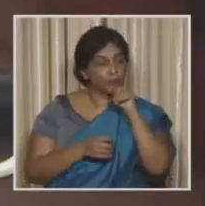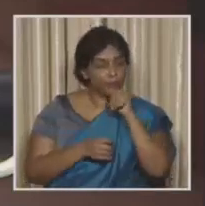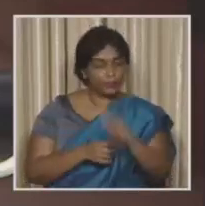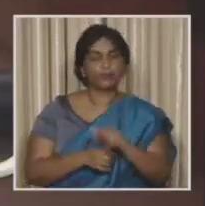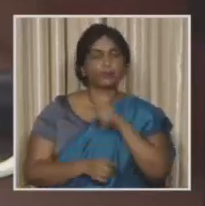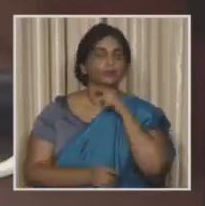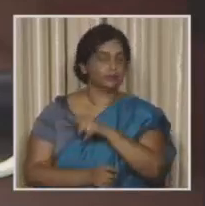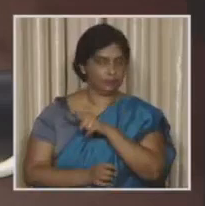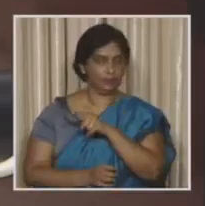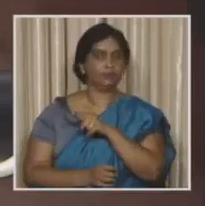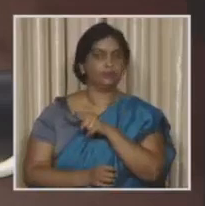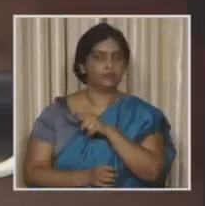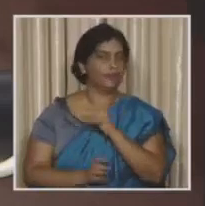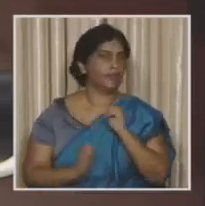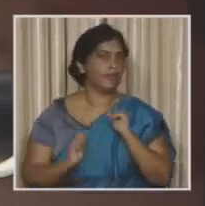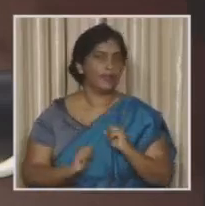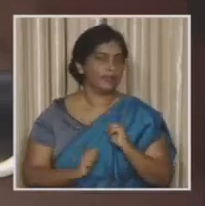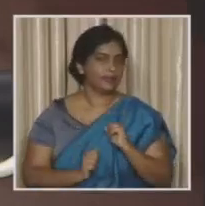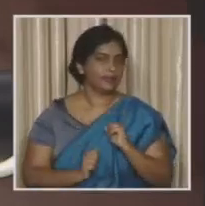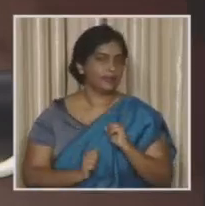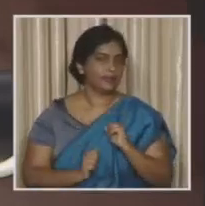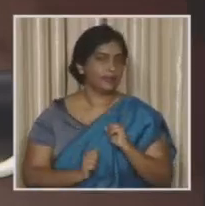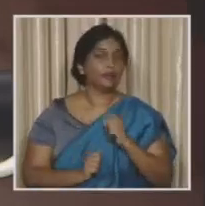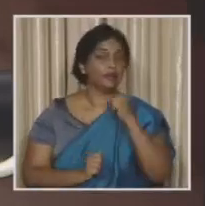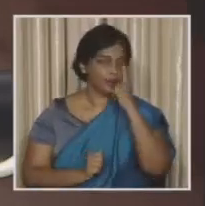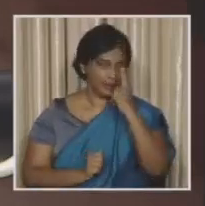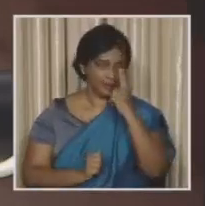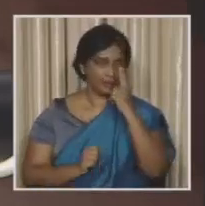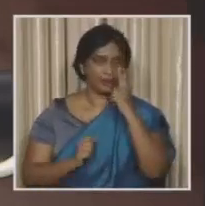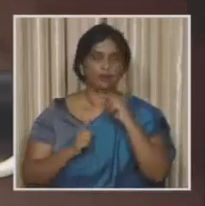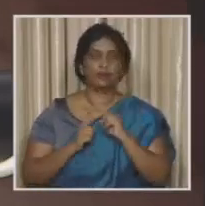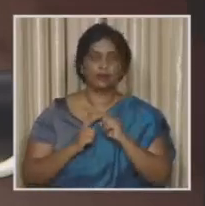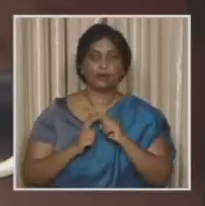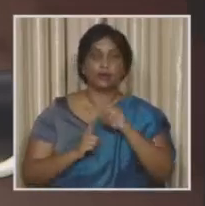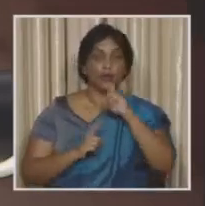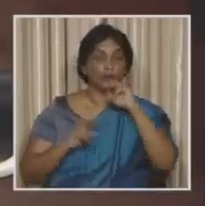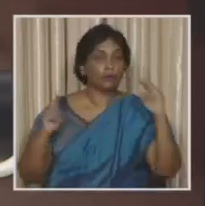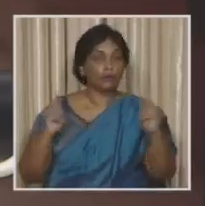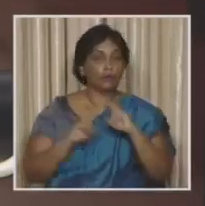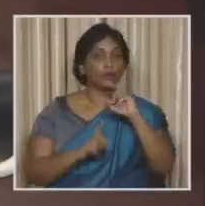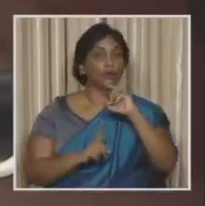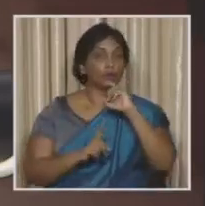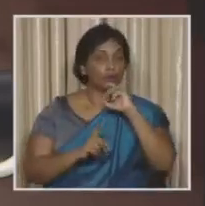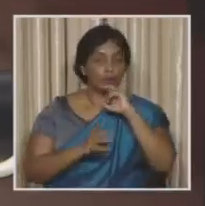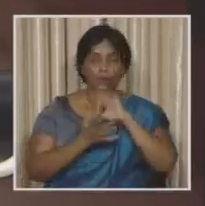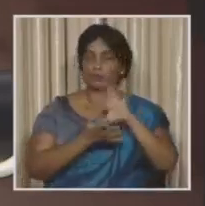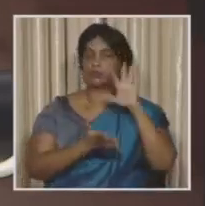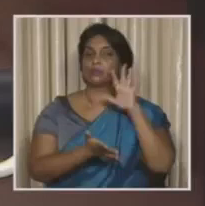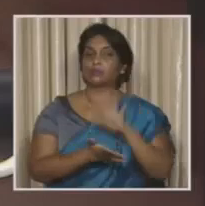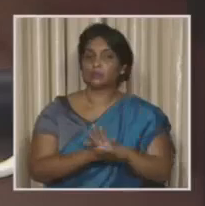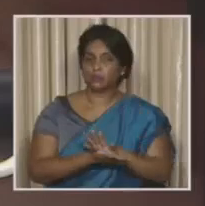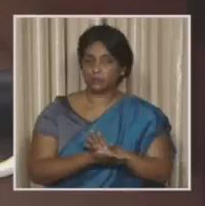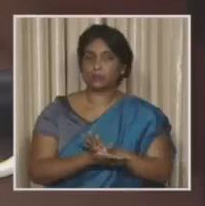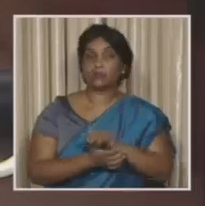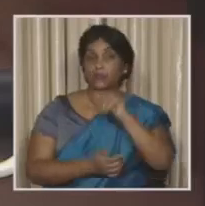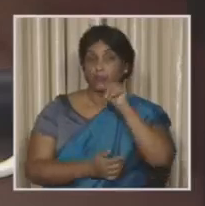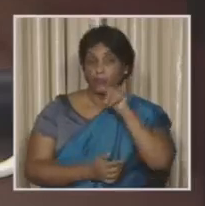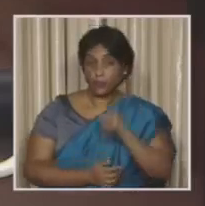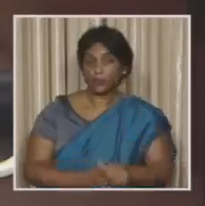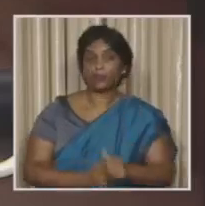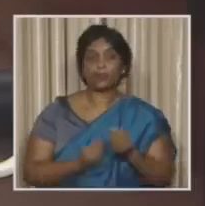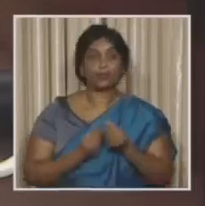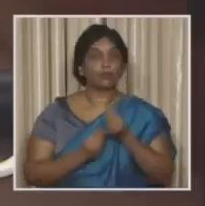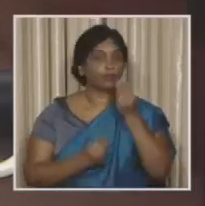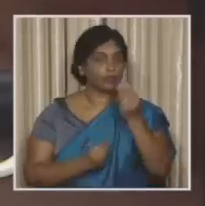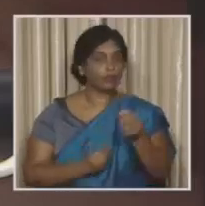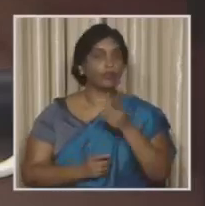kali itu, ei, ekak, sesta adikarne nadu ti indu kadi, Ita pahedilo labadi